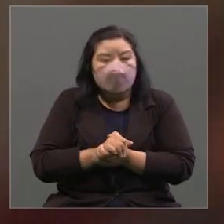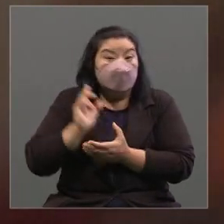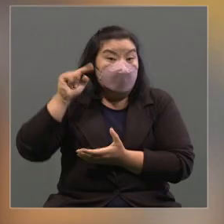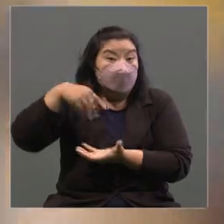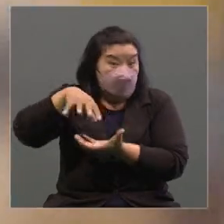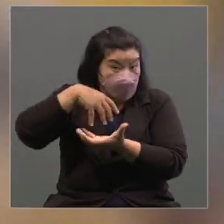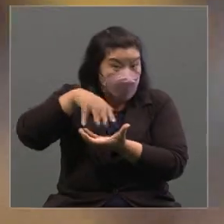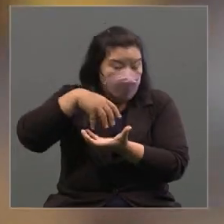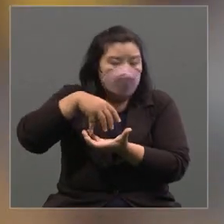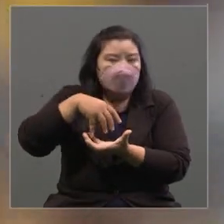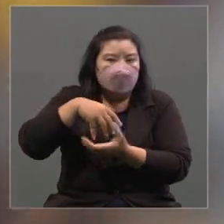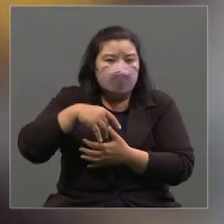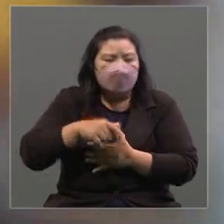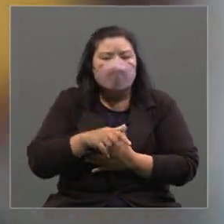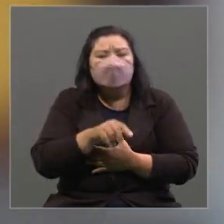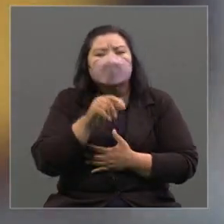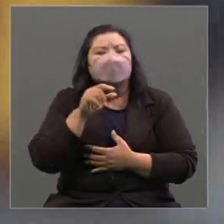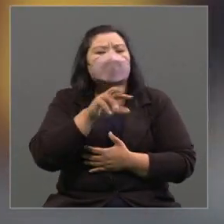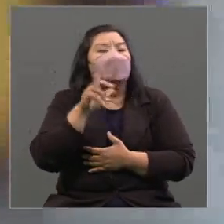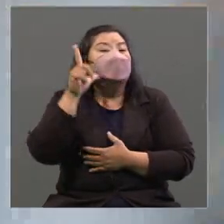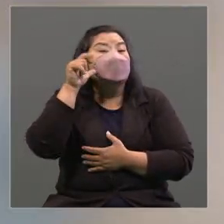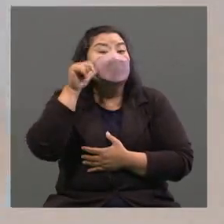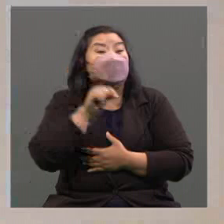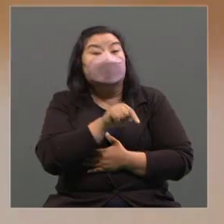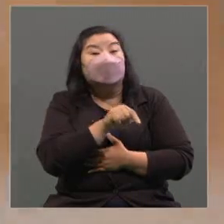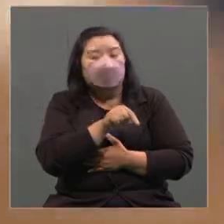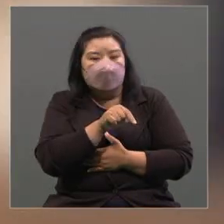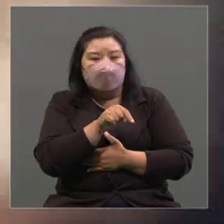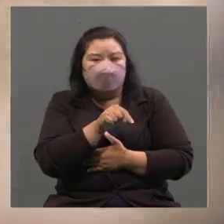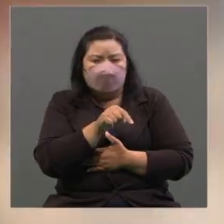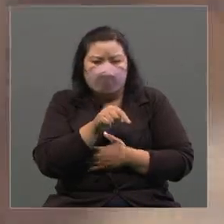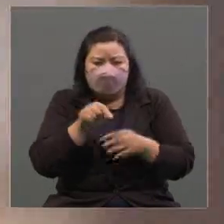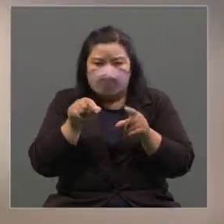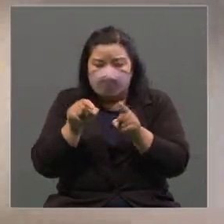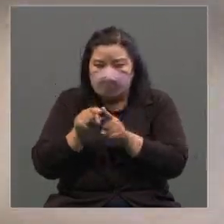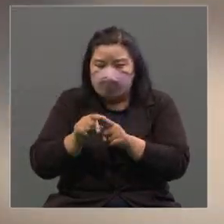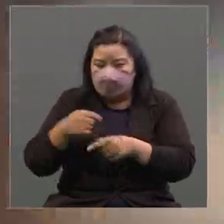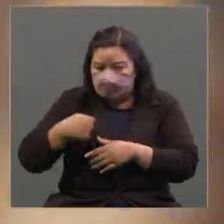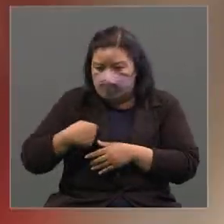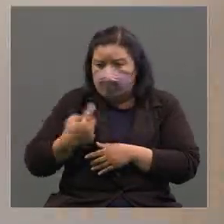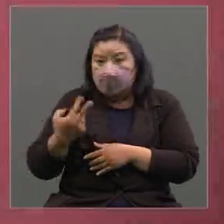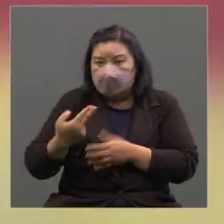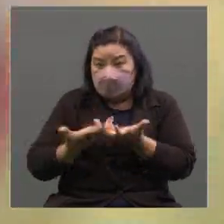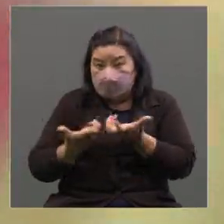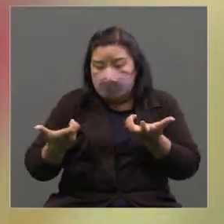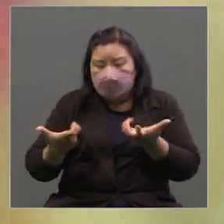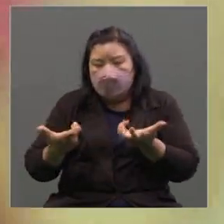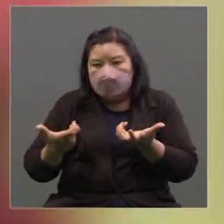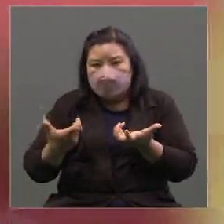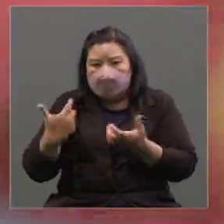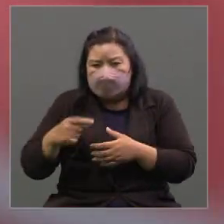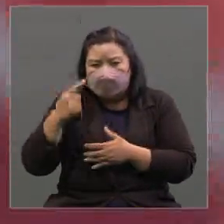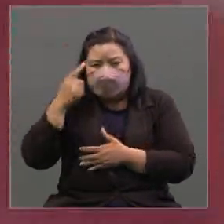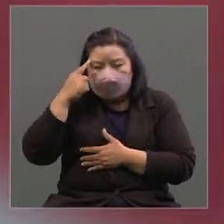อองดาวซึ่งเป็นสะใภ้เนี่ยบอกว่าแม่สามีเนี่ยกลับมาเหมือนจะทำให้ทั้งคู่เนี่ยต้องเลิกกันนะก็เลย